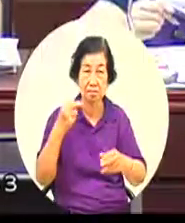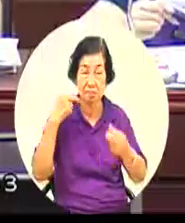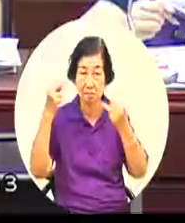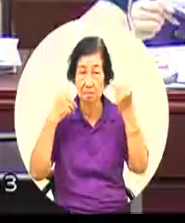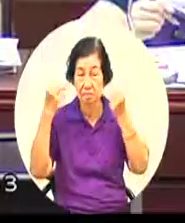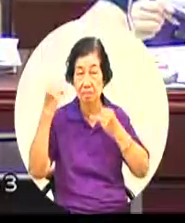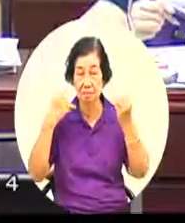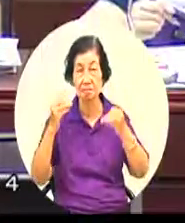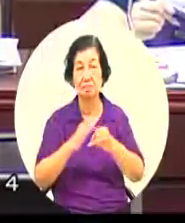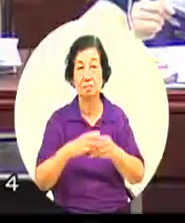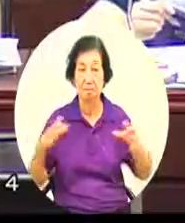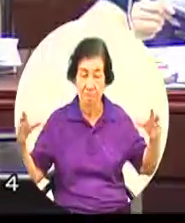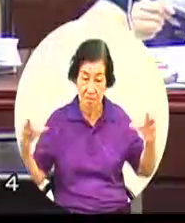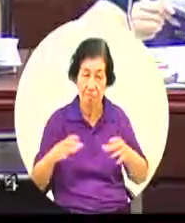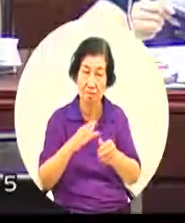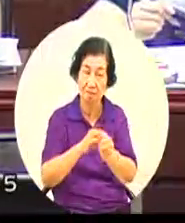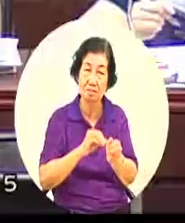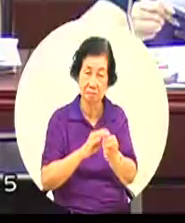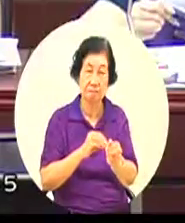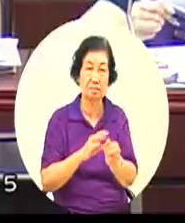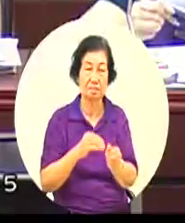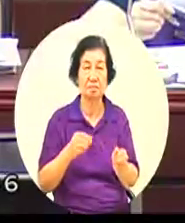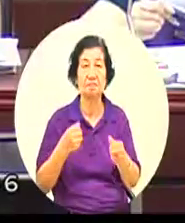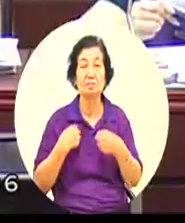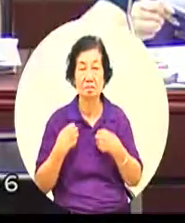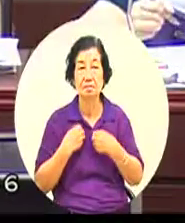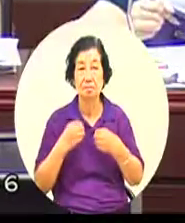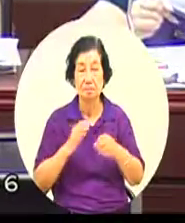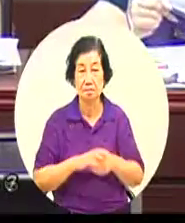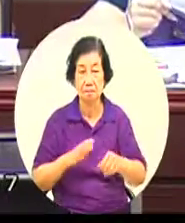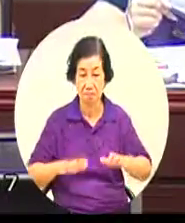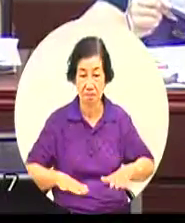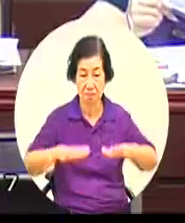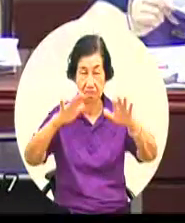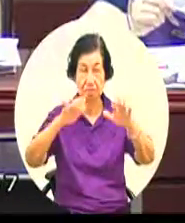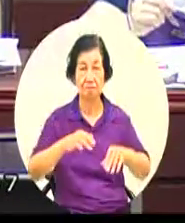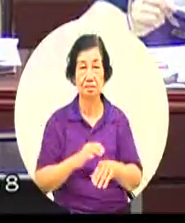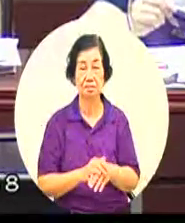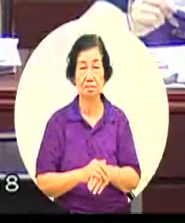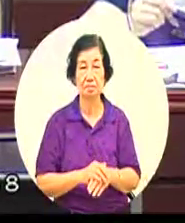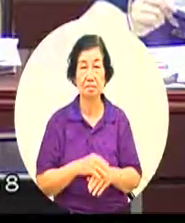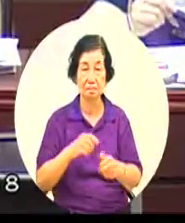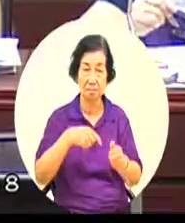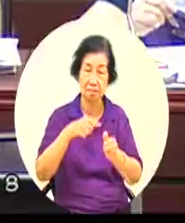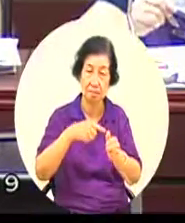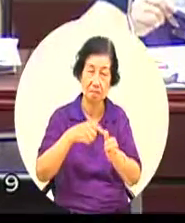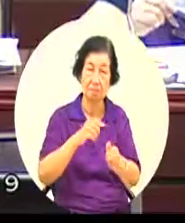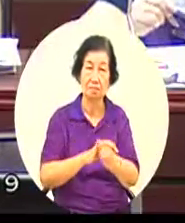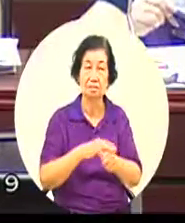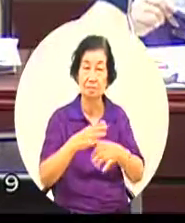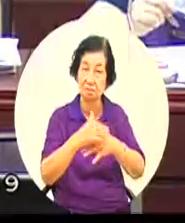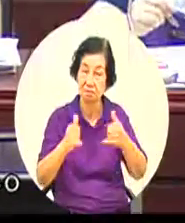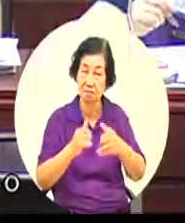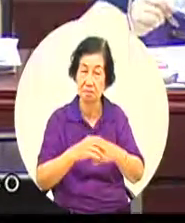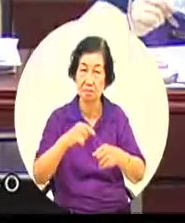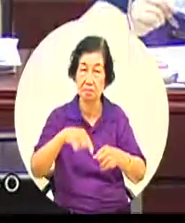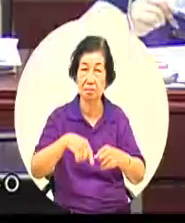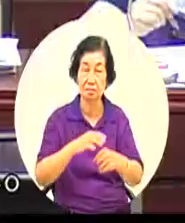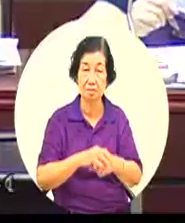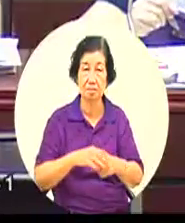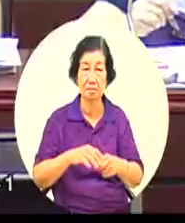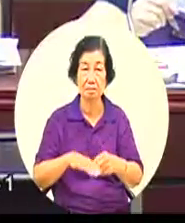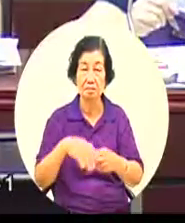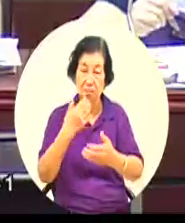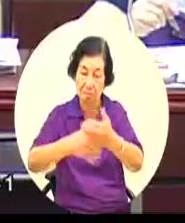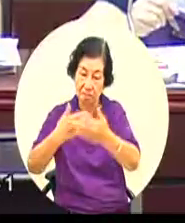实在一起学习成长的，所以学混龄教学是一个方式。但是林议员提到的，如果真的少到剩下一